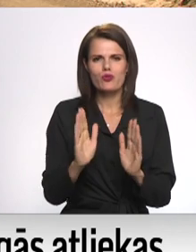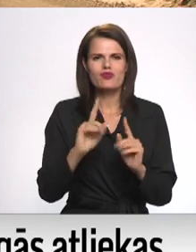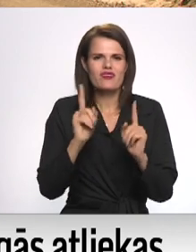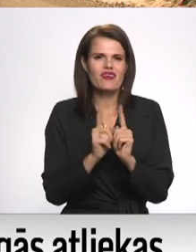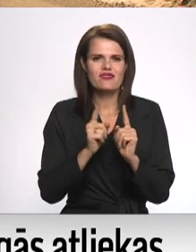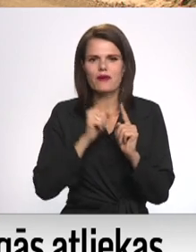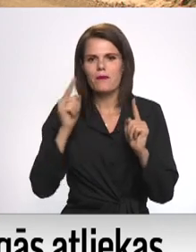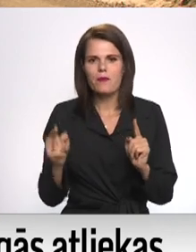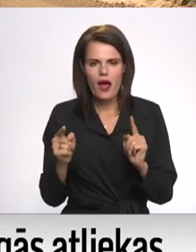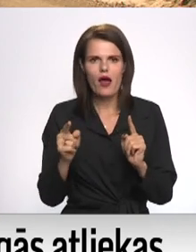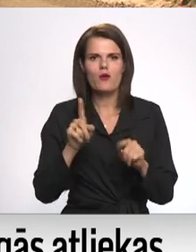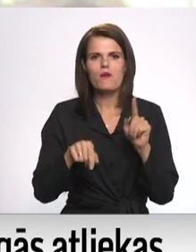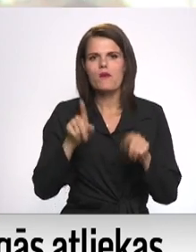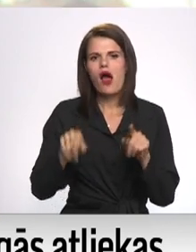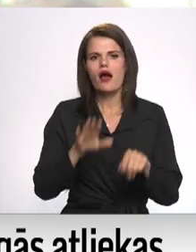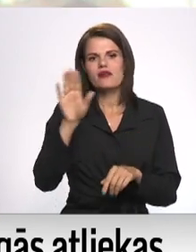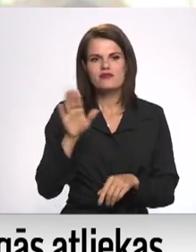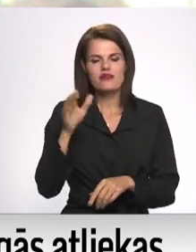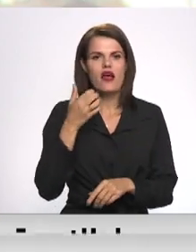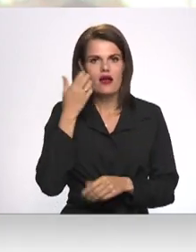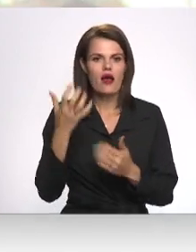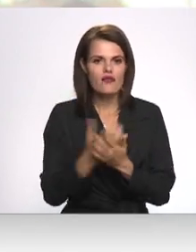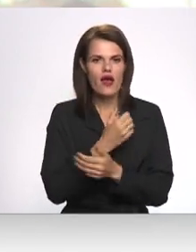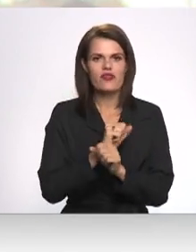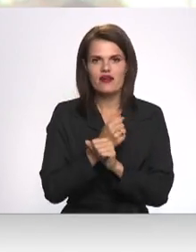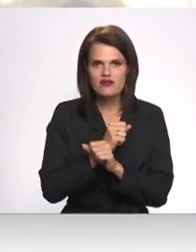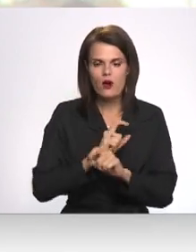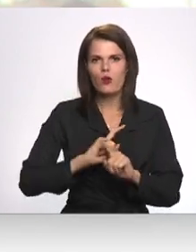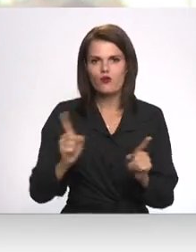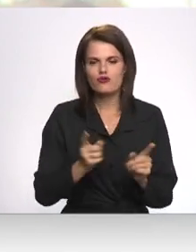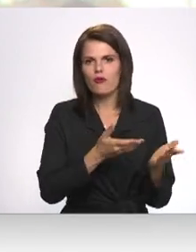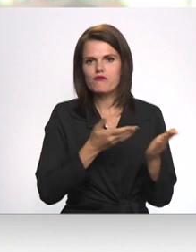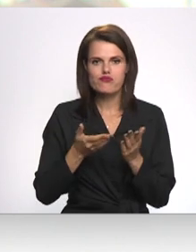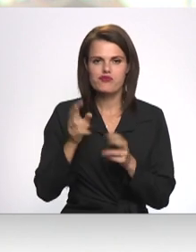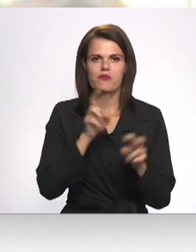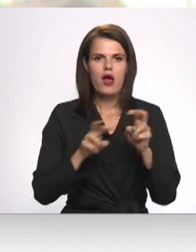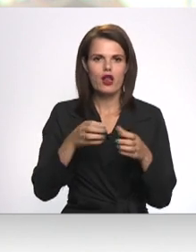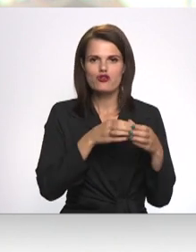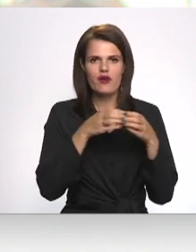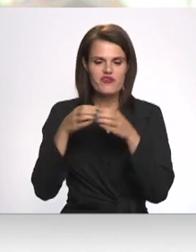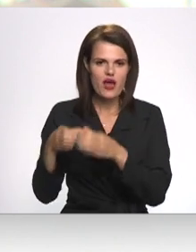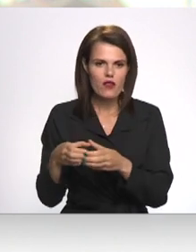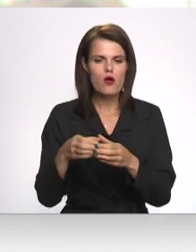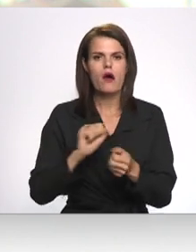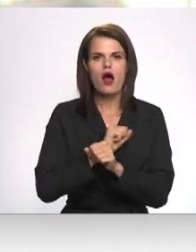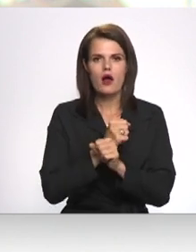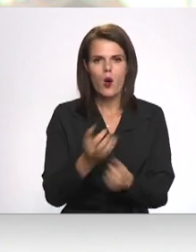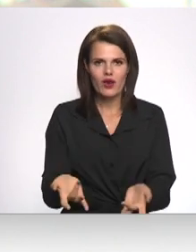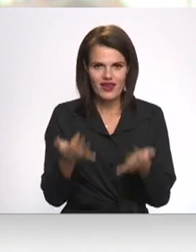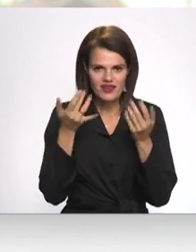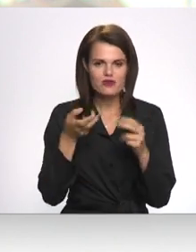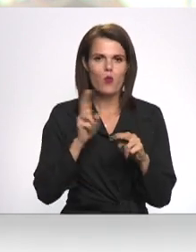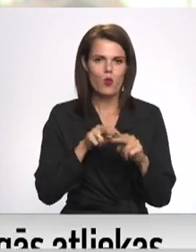īsiem periodiem, tās ir pāris dienas. Tiklīdz tiek atrasti kauli, tiek pieaicināta meklēšanas vienībā, kauli tiek izņemti